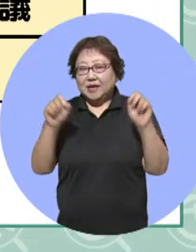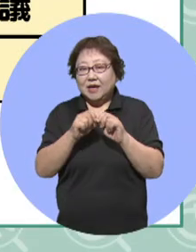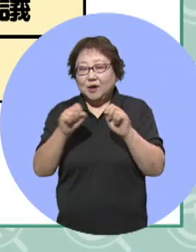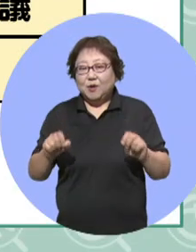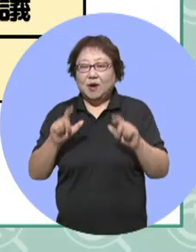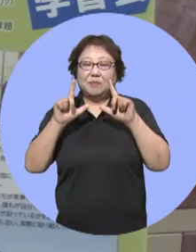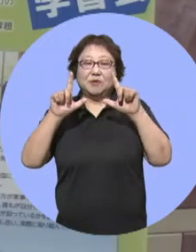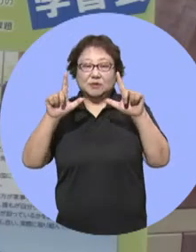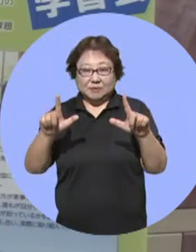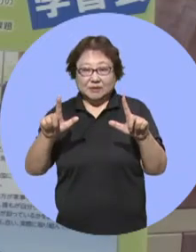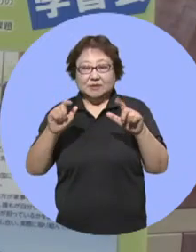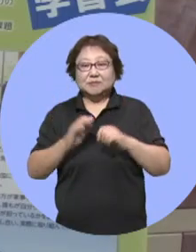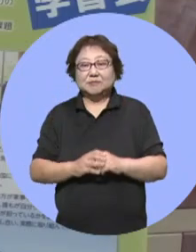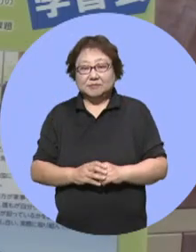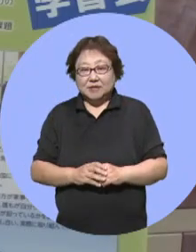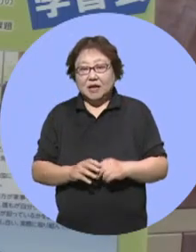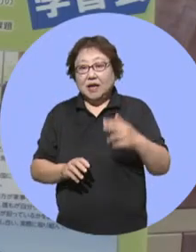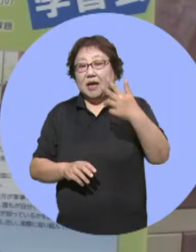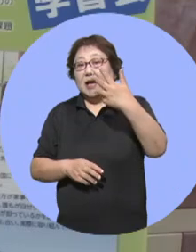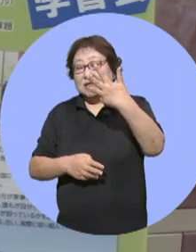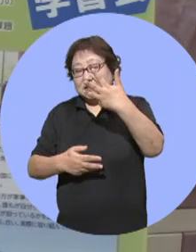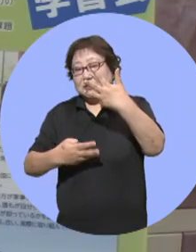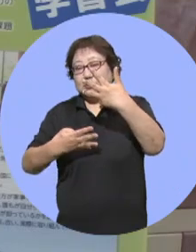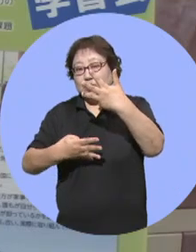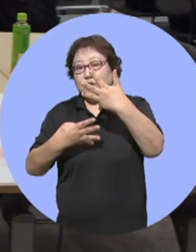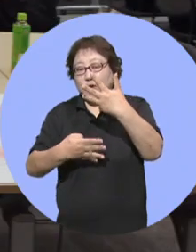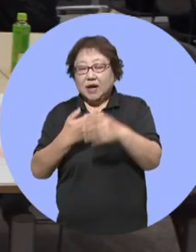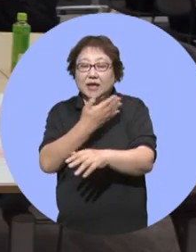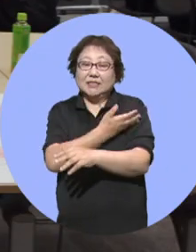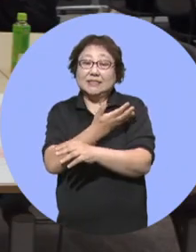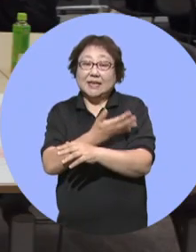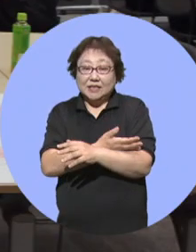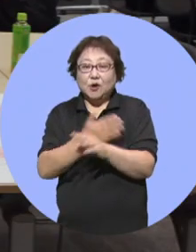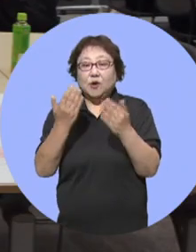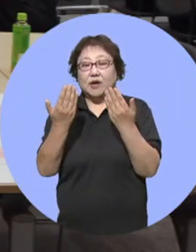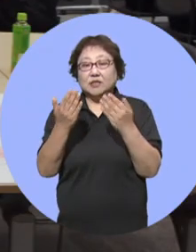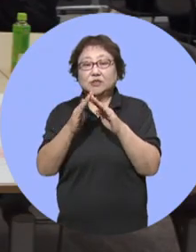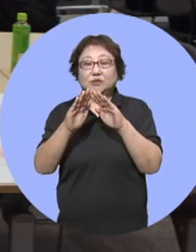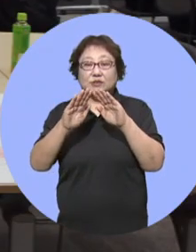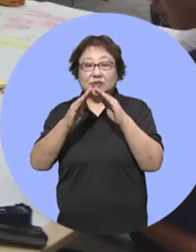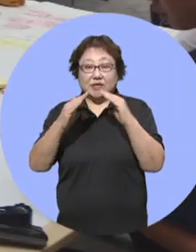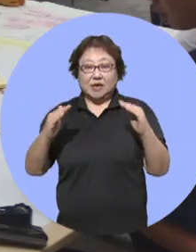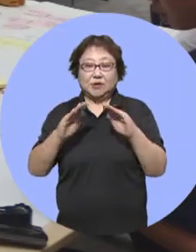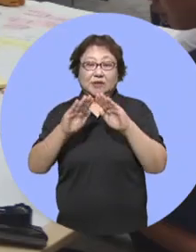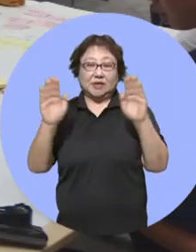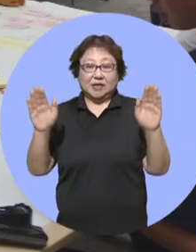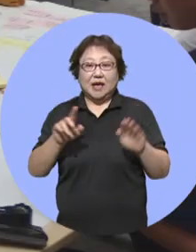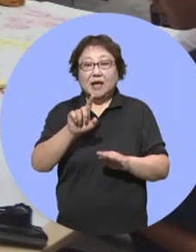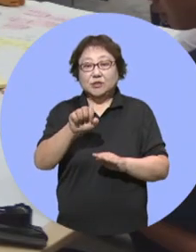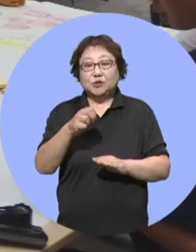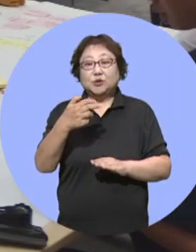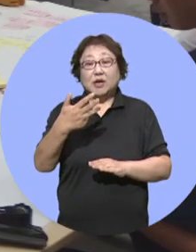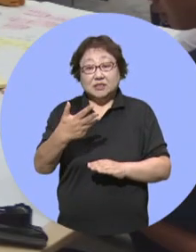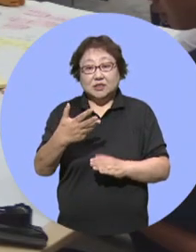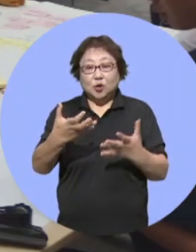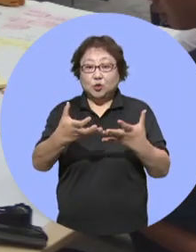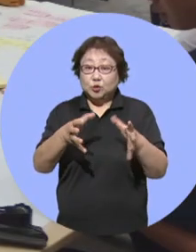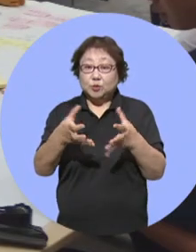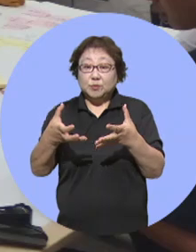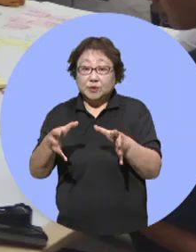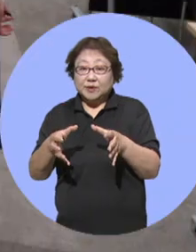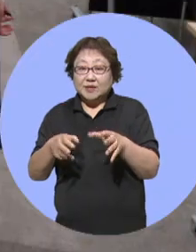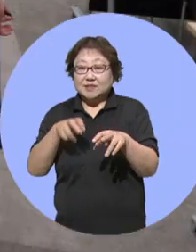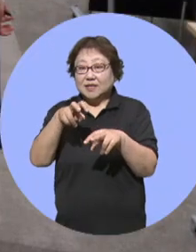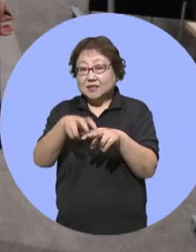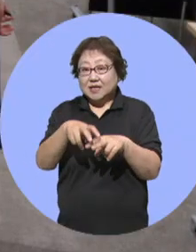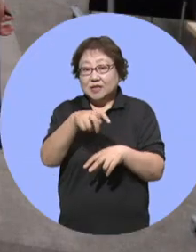。8月4日には事前の学習会が行われ、18のグループが参加し、それぞれのグループ